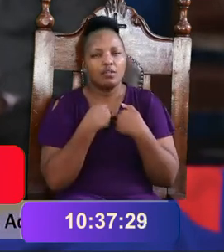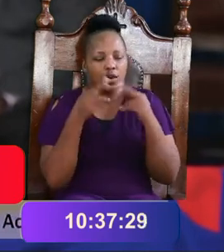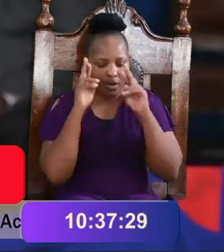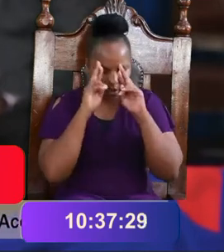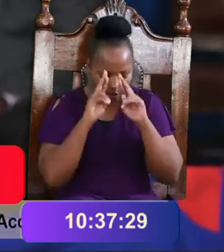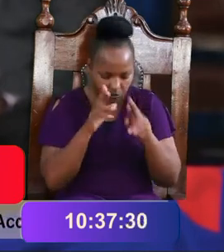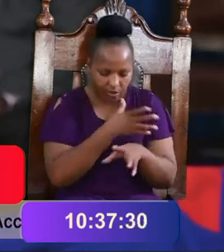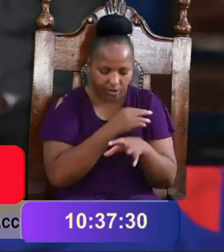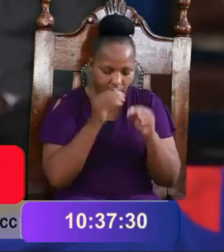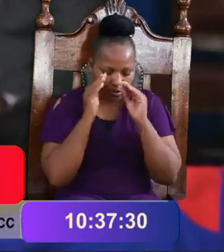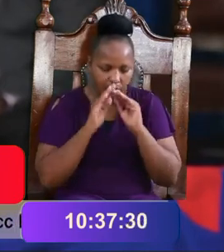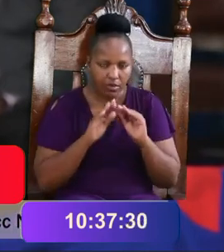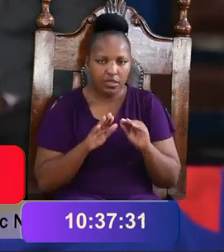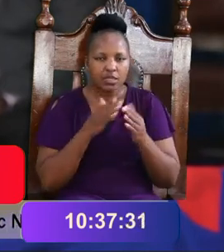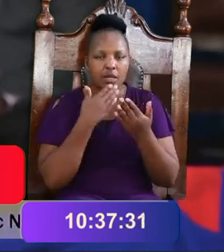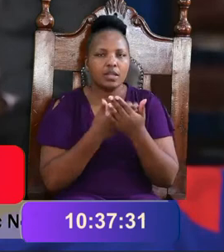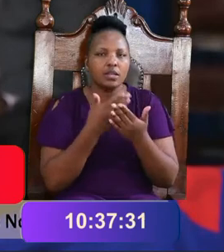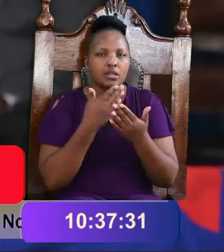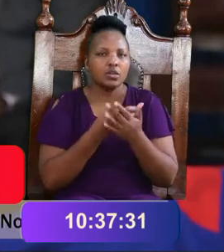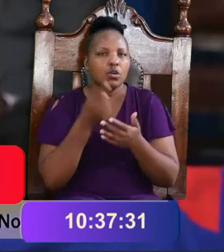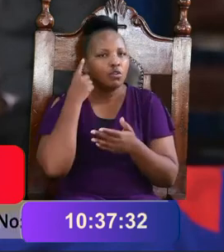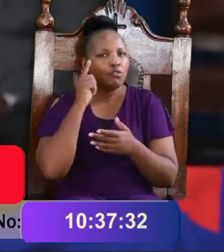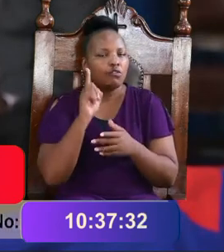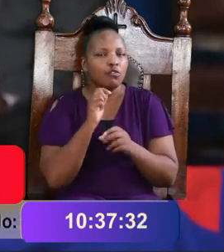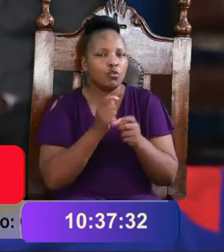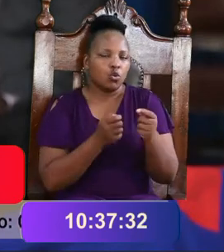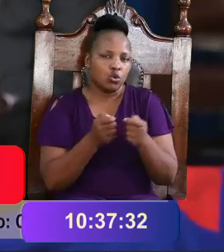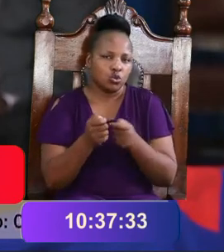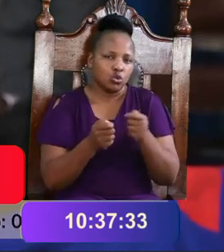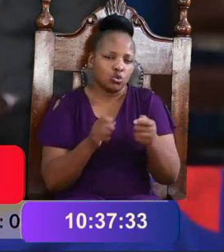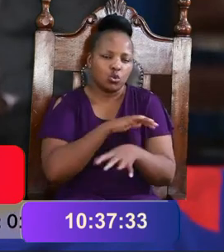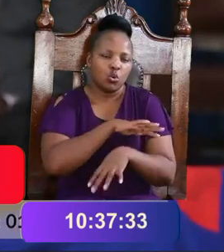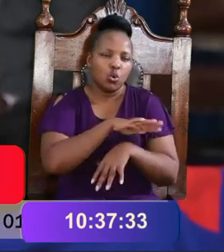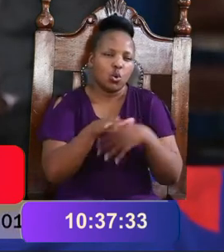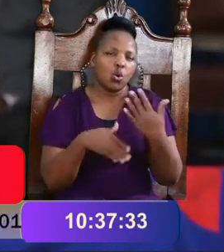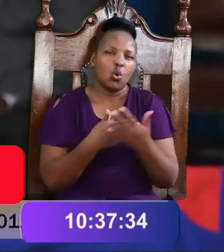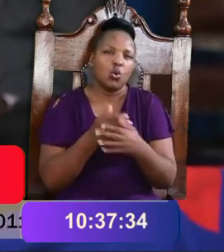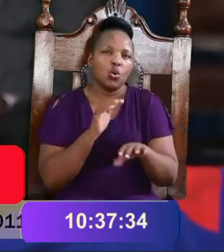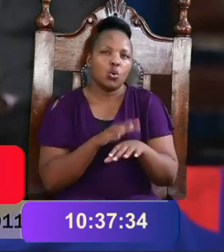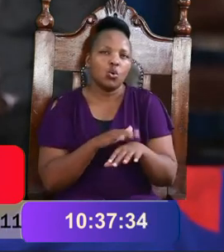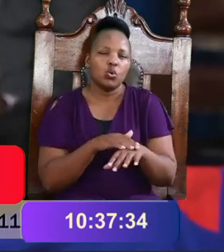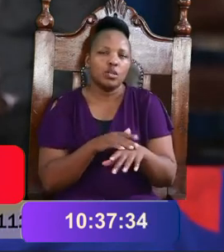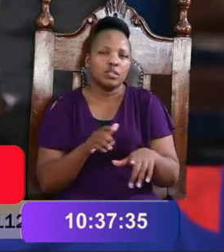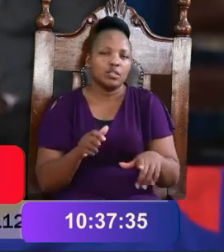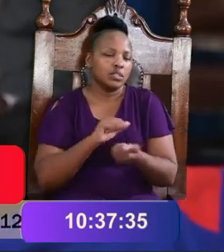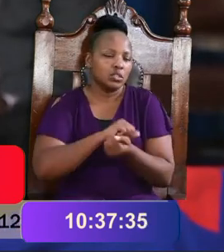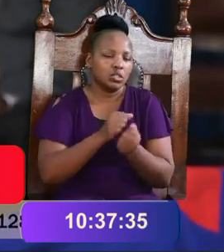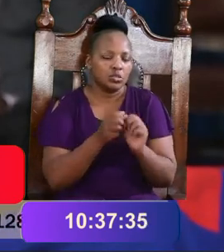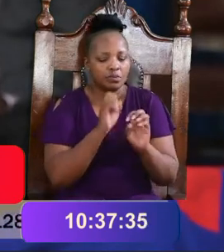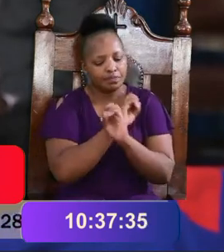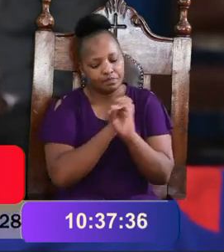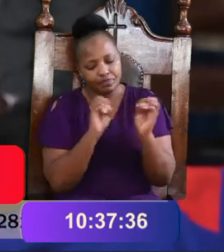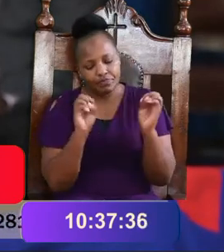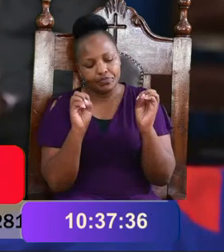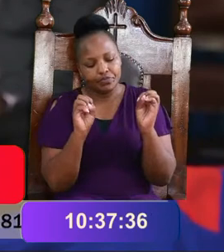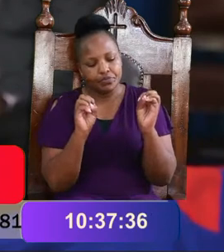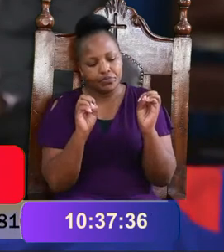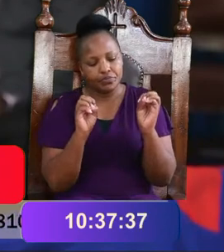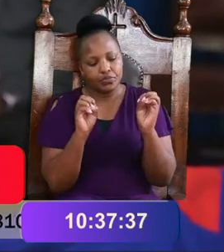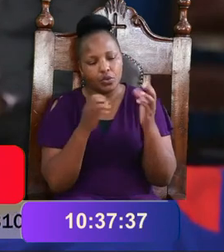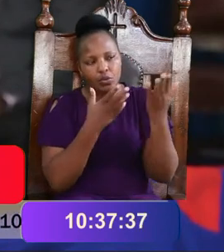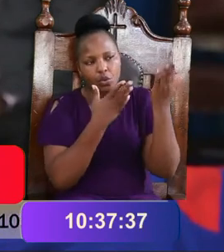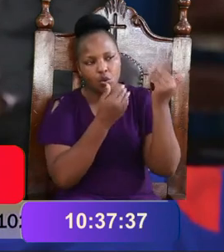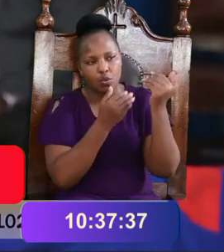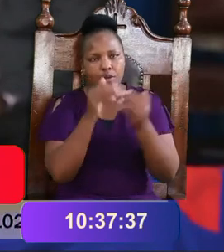na baraka. Ni asanti Bwana kwa maana wewe utatawala, wewe ni Mungu mwema na hautawahi badilika Mfalme wa ajabu.